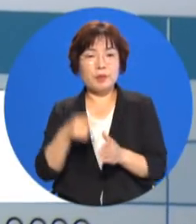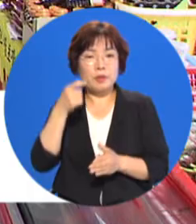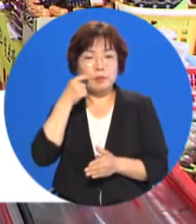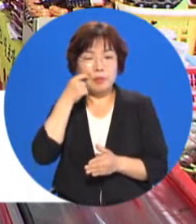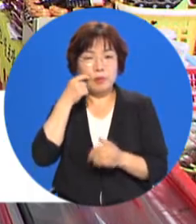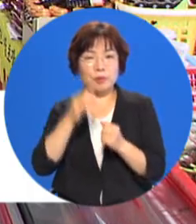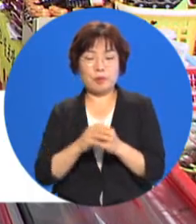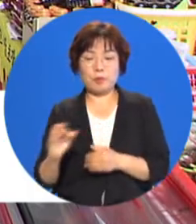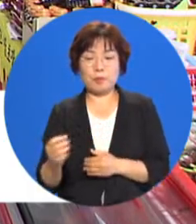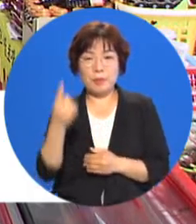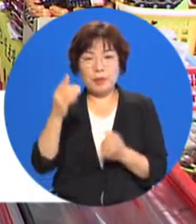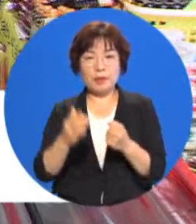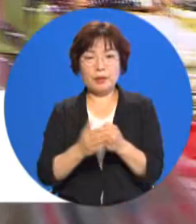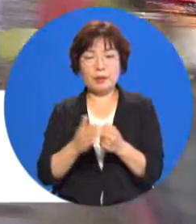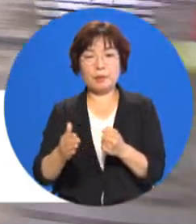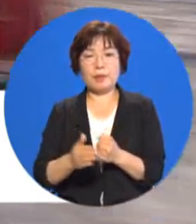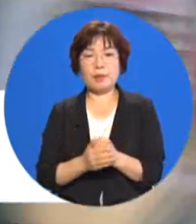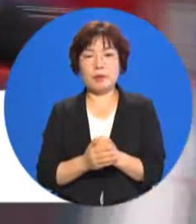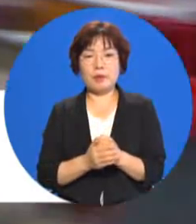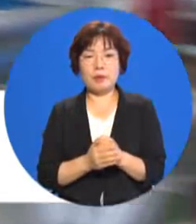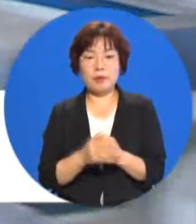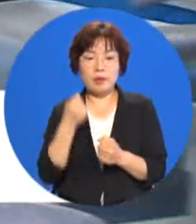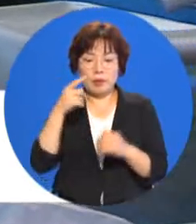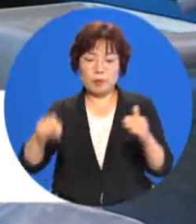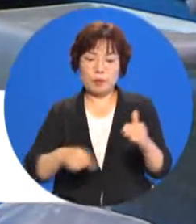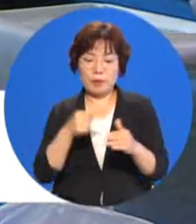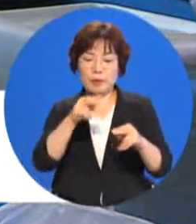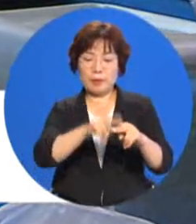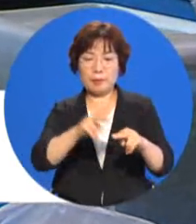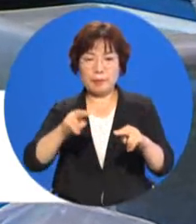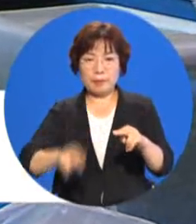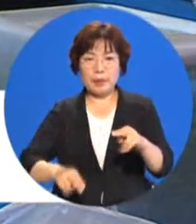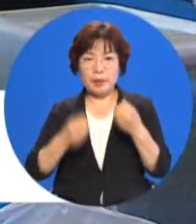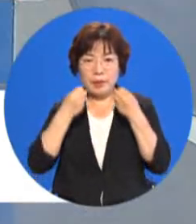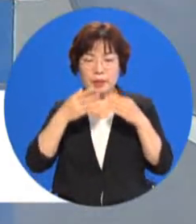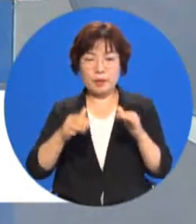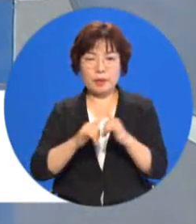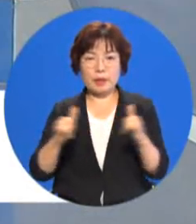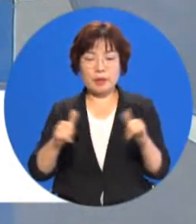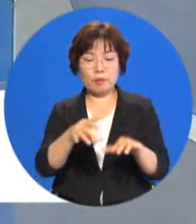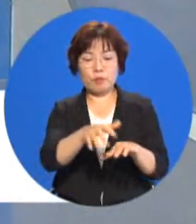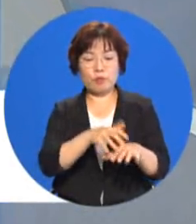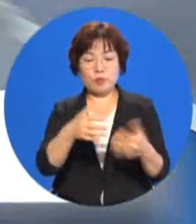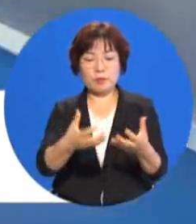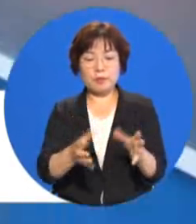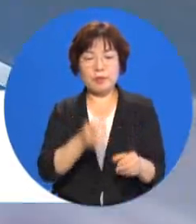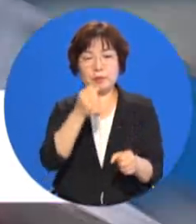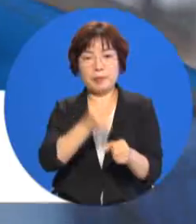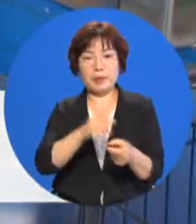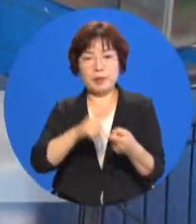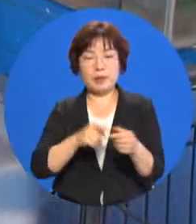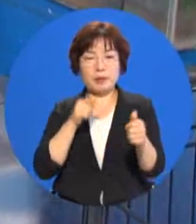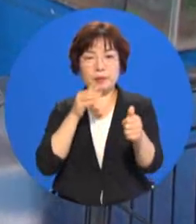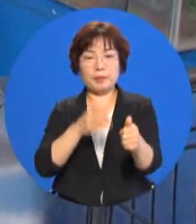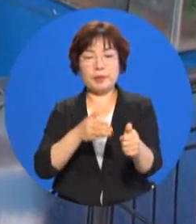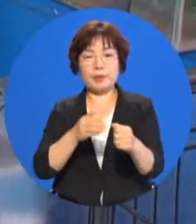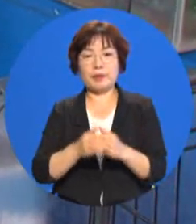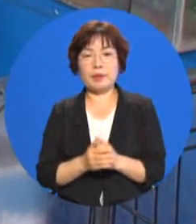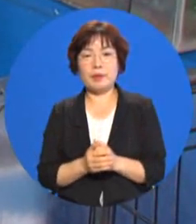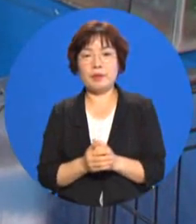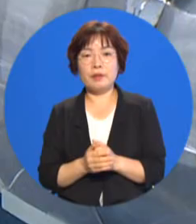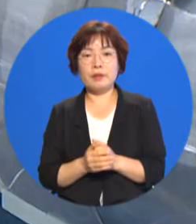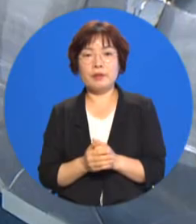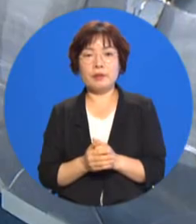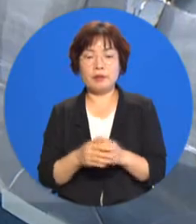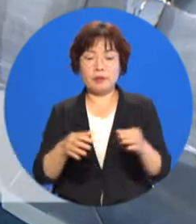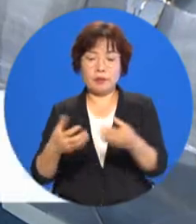못하게 하는 원인이 되고 있다며 1개월 이내 사퇴하고 새로운 인물과 조직으로 구성할 것을 권고했습니다. 이와